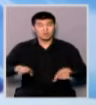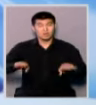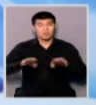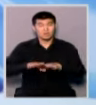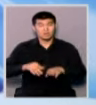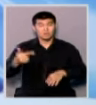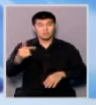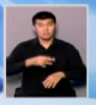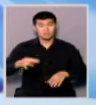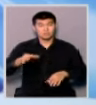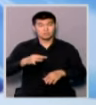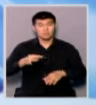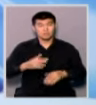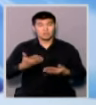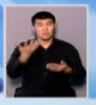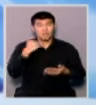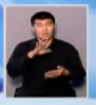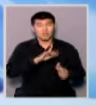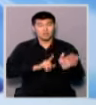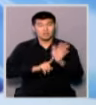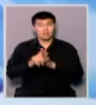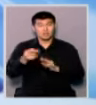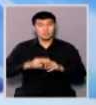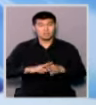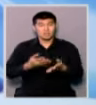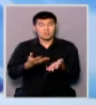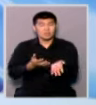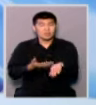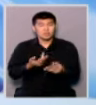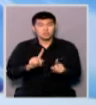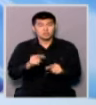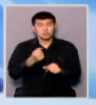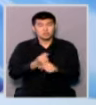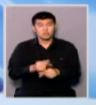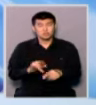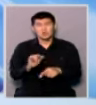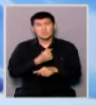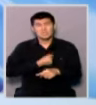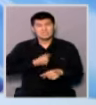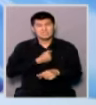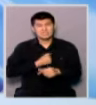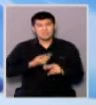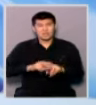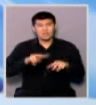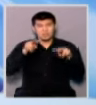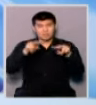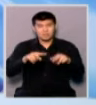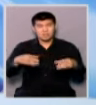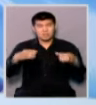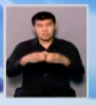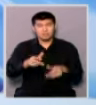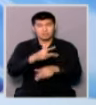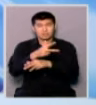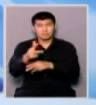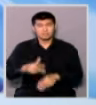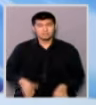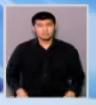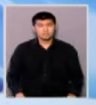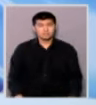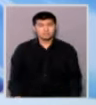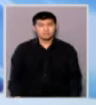альянса Атырауской области. Когда будут устранены недостатки, чем недовольны родители, смотрите в следующем сюжете.